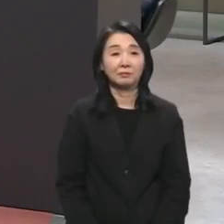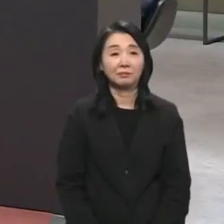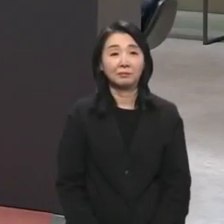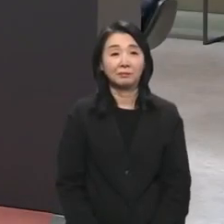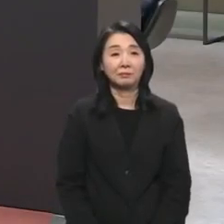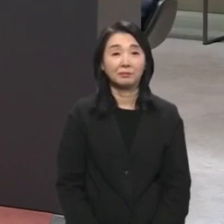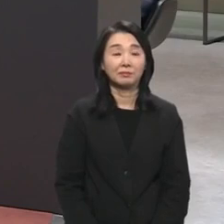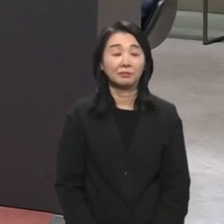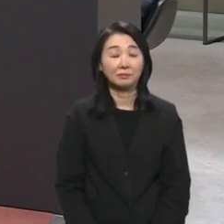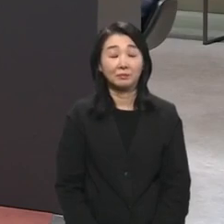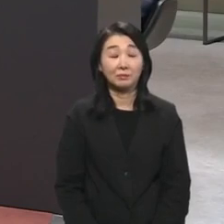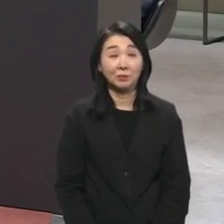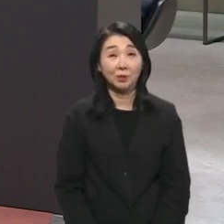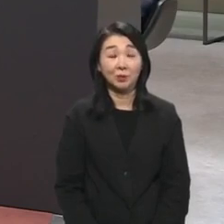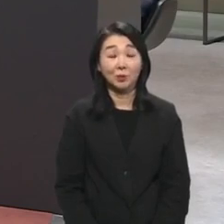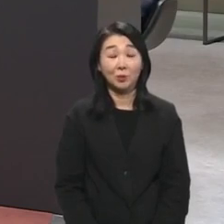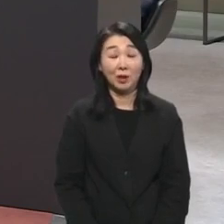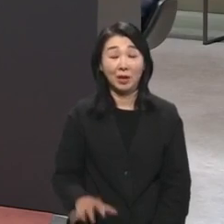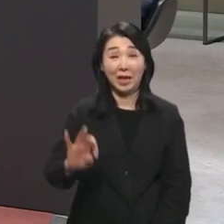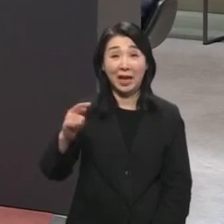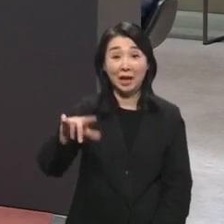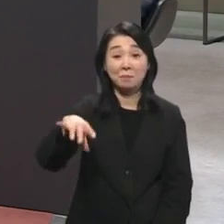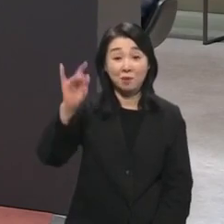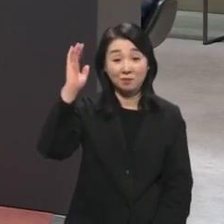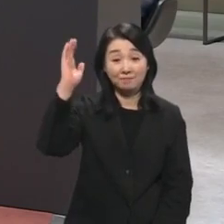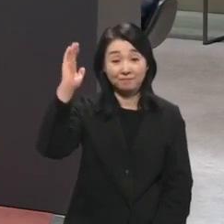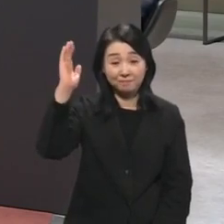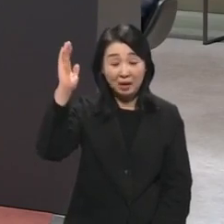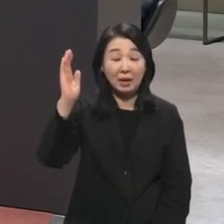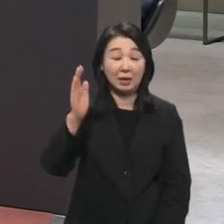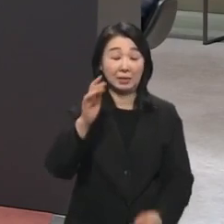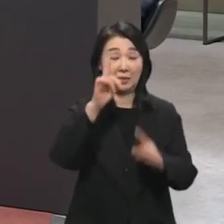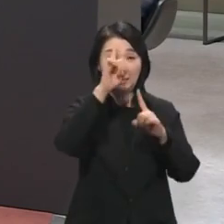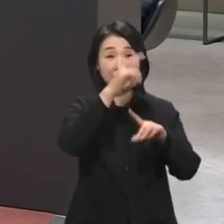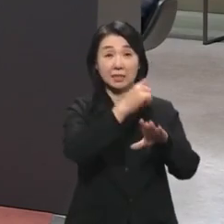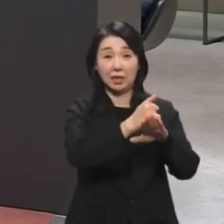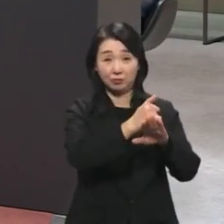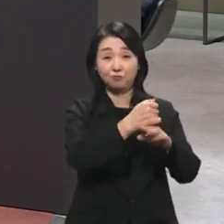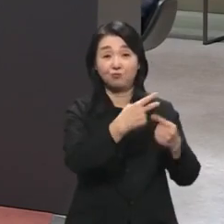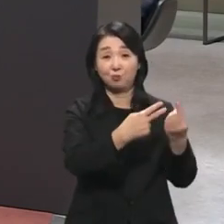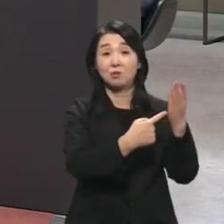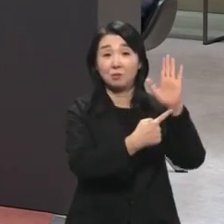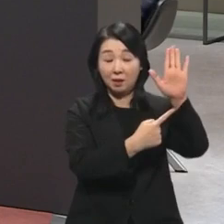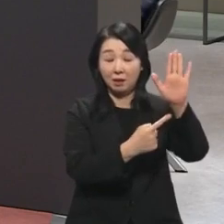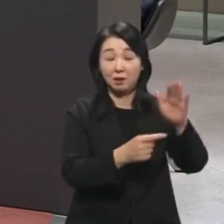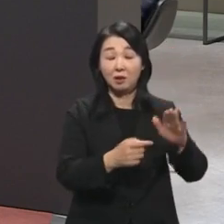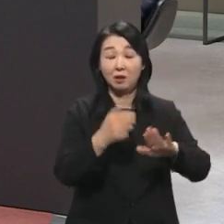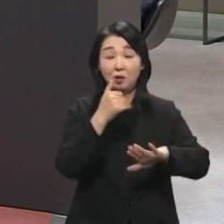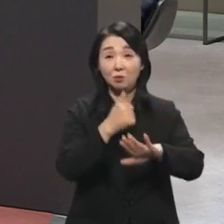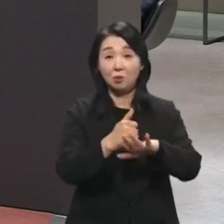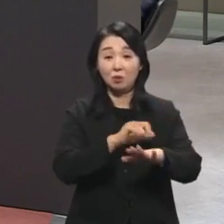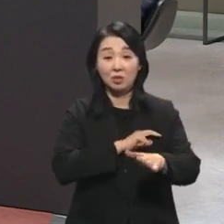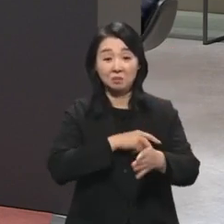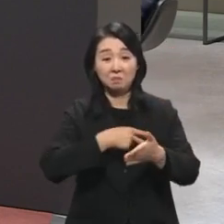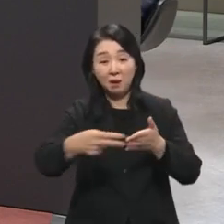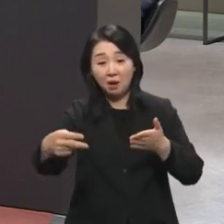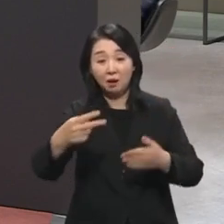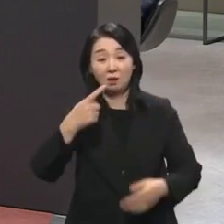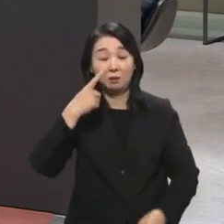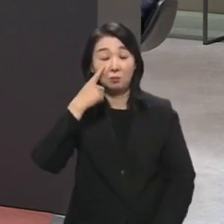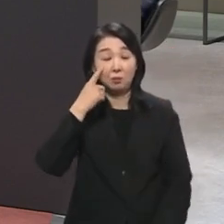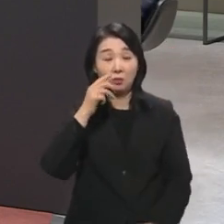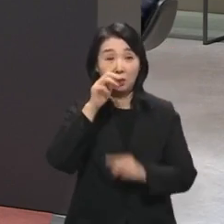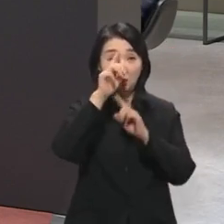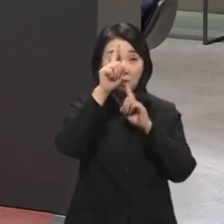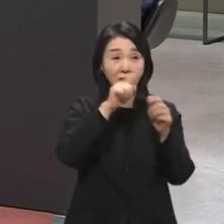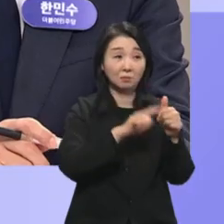그러니까 이제 시간 순으로 안철수 의원 먼저 했고 이준석 전 대표 나중에 했는데 이제 뭐 제명하자 이런 기자회견이 있었고 방금 이준석 전 대표